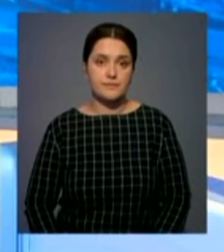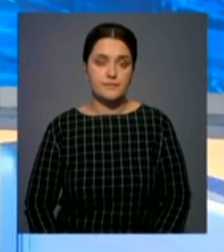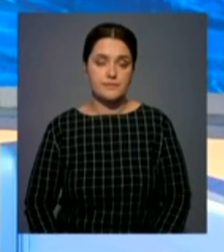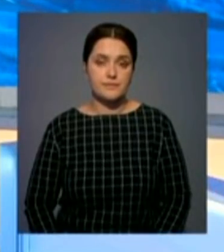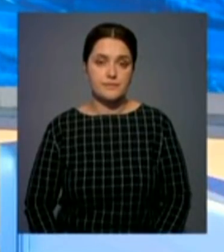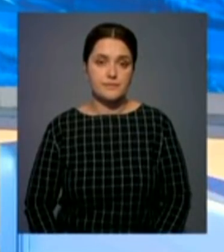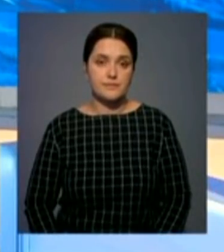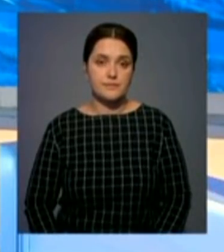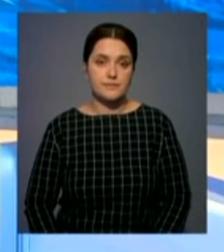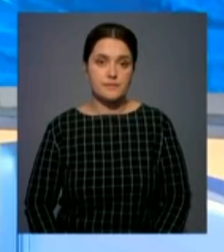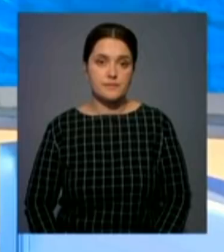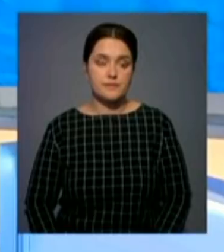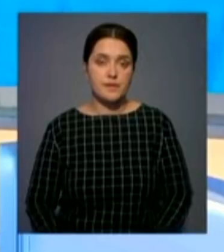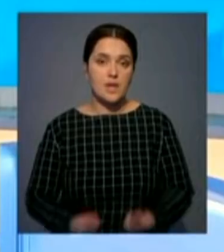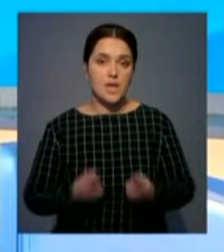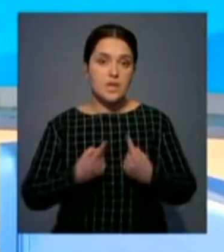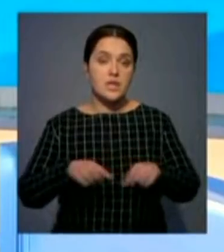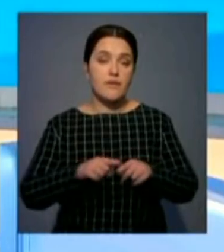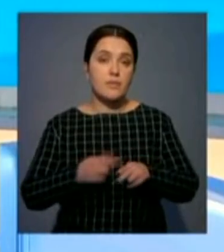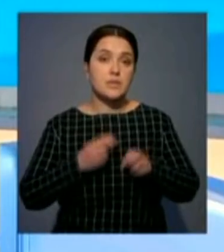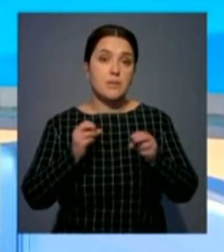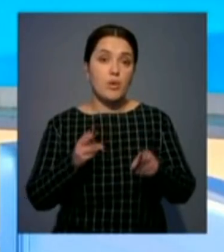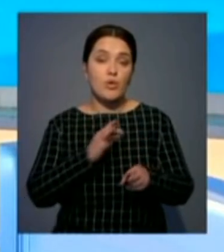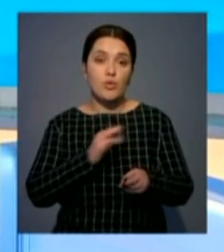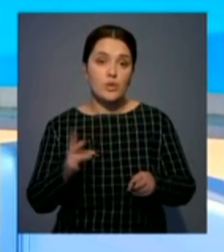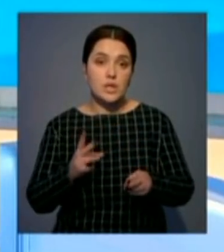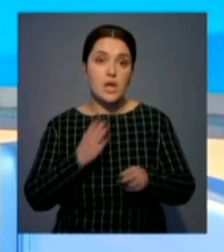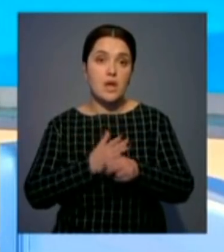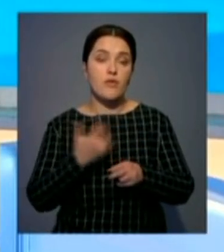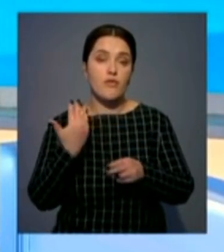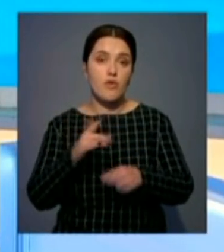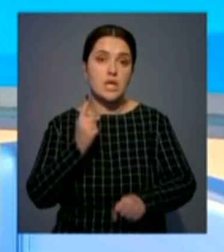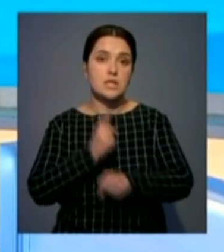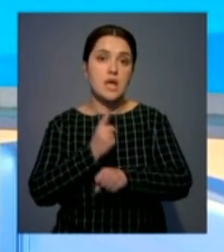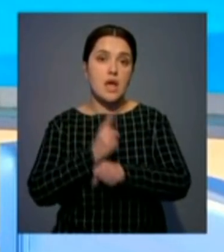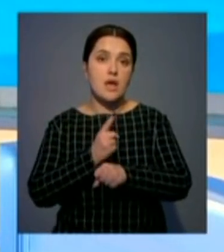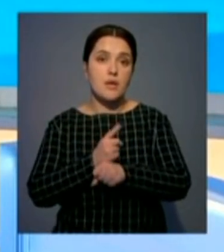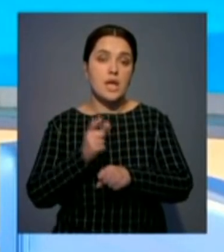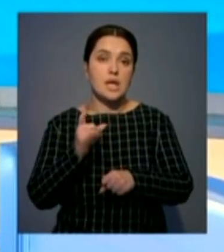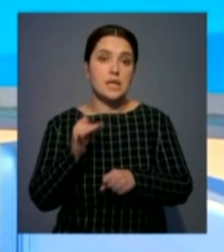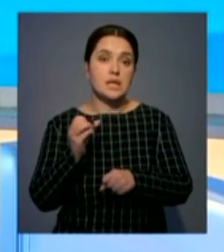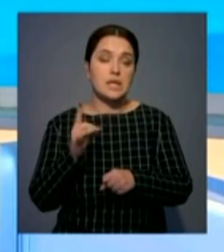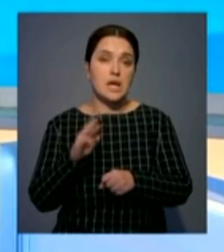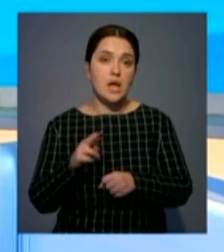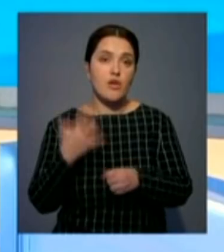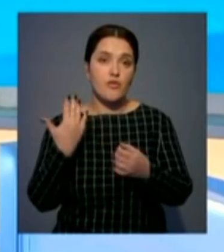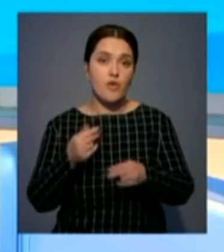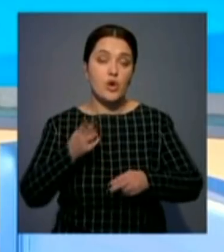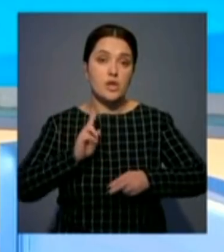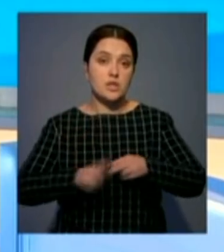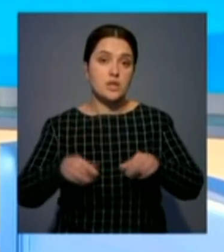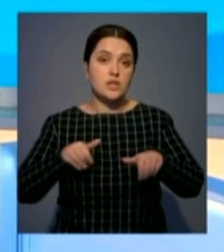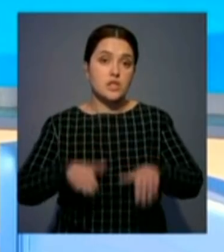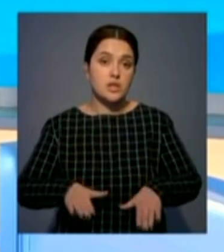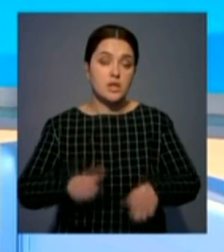К событиям в мире другим. Совет Безопасности ООН единогласно снял санкции с Эритреи. Данное решение было принято после того,